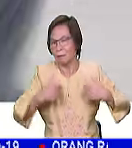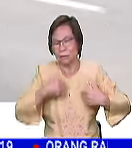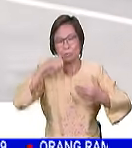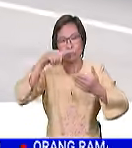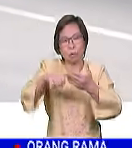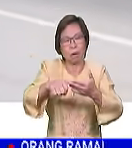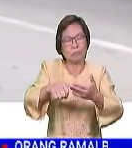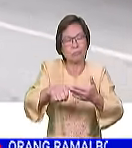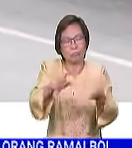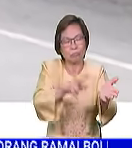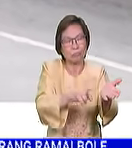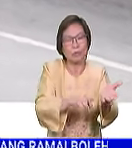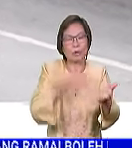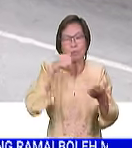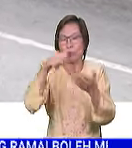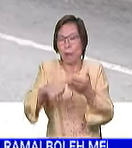permit